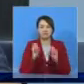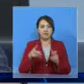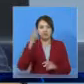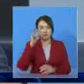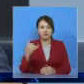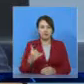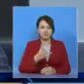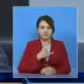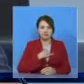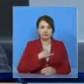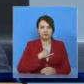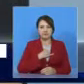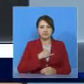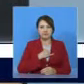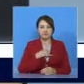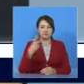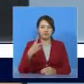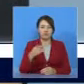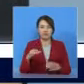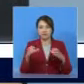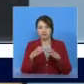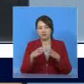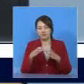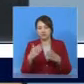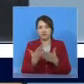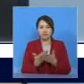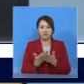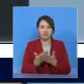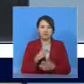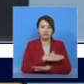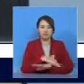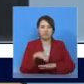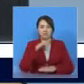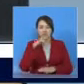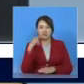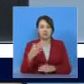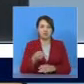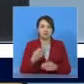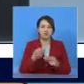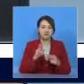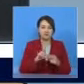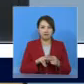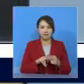нас два санитарно-карантинных пункта на границе с Российской Федерацией. Это